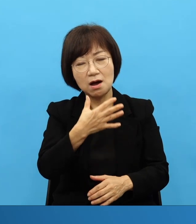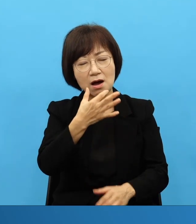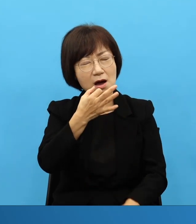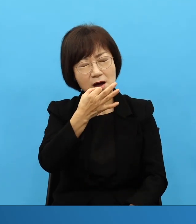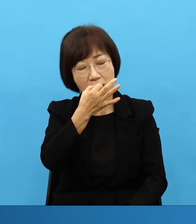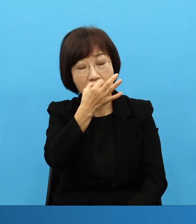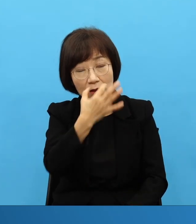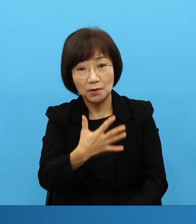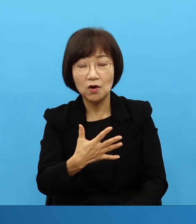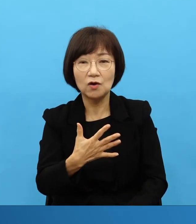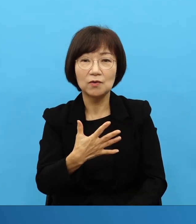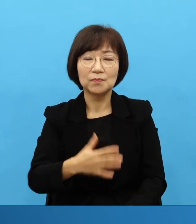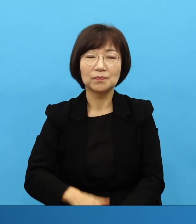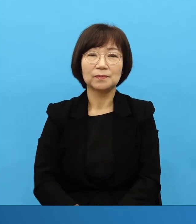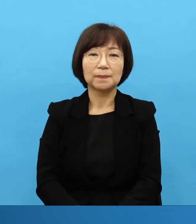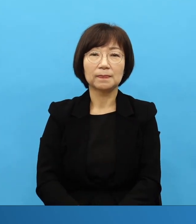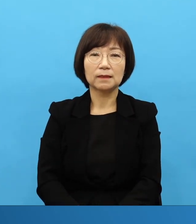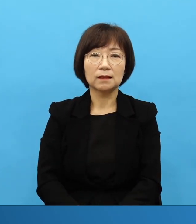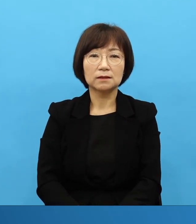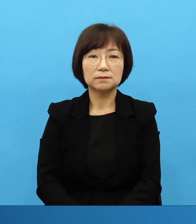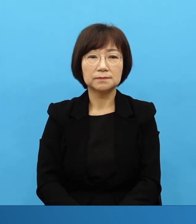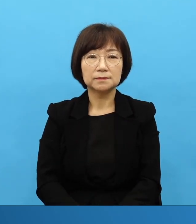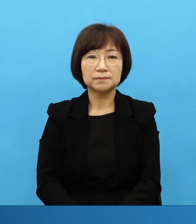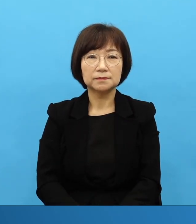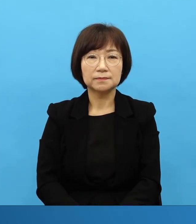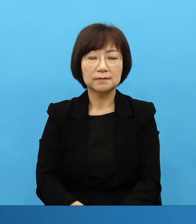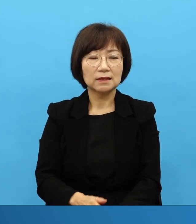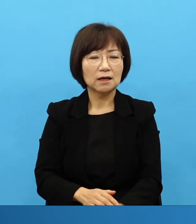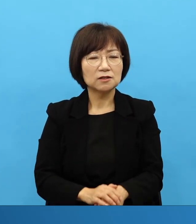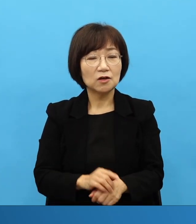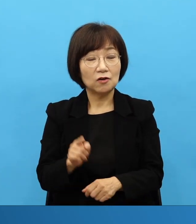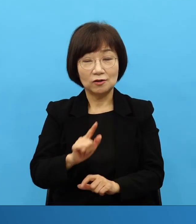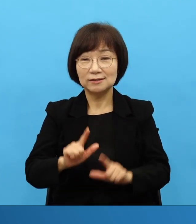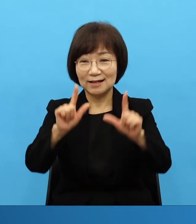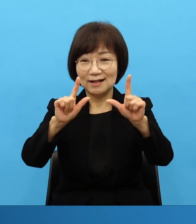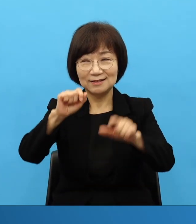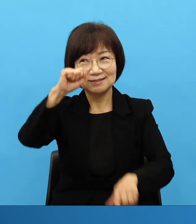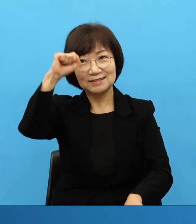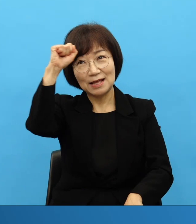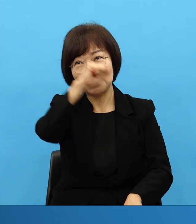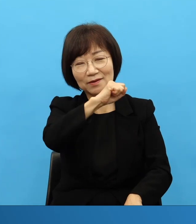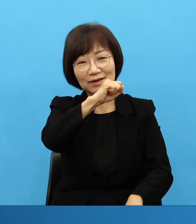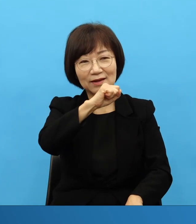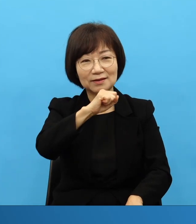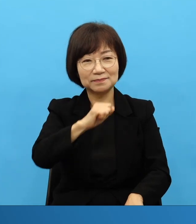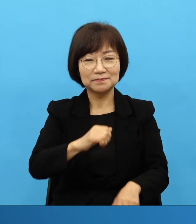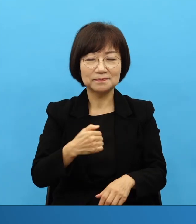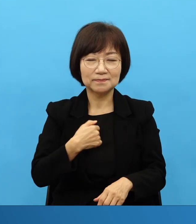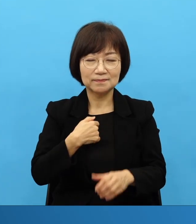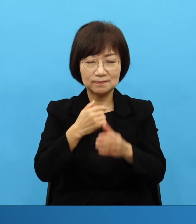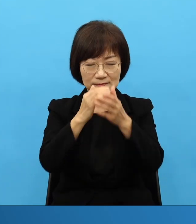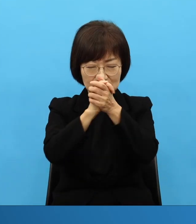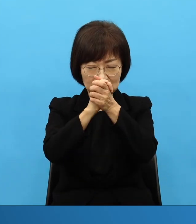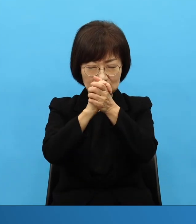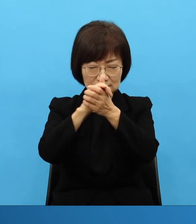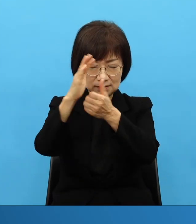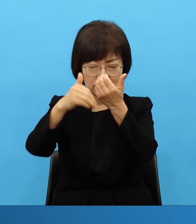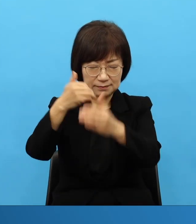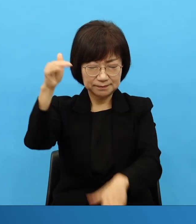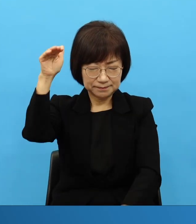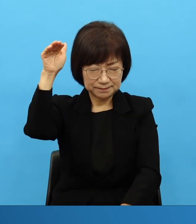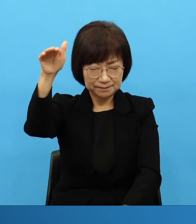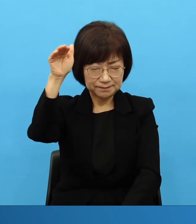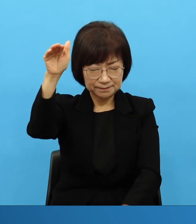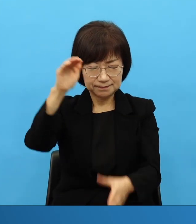결정적인 긴 시간도 아니 딱 부목사일 때 새벽에 하나님께 기도하기 시작해요. In such a decisive moment, when I was an associate pastor, praying at early morning prayer,